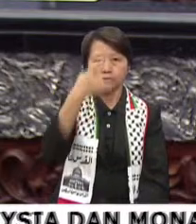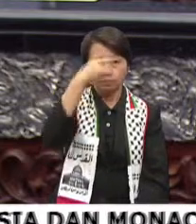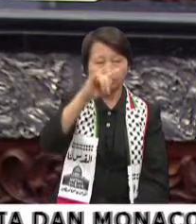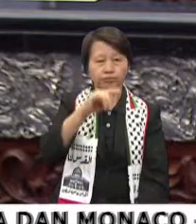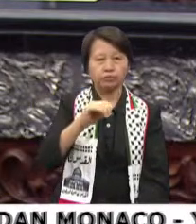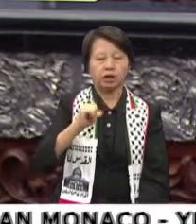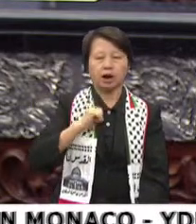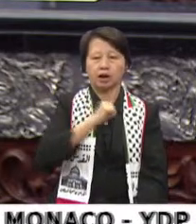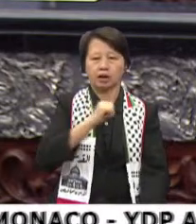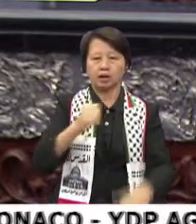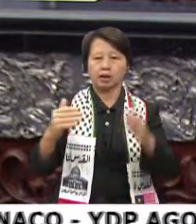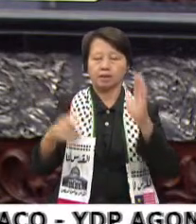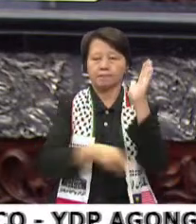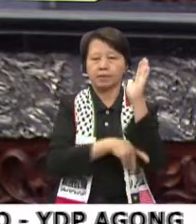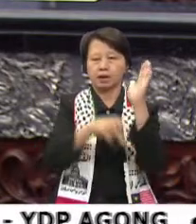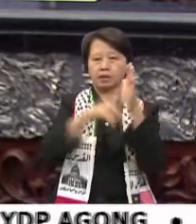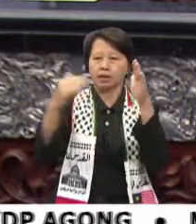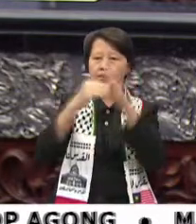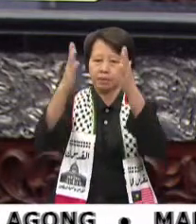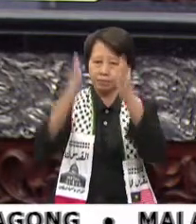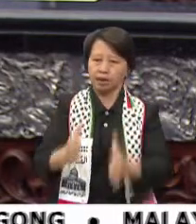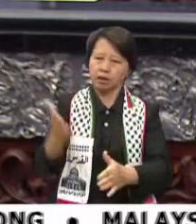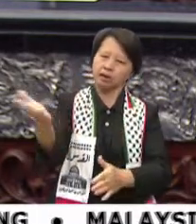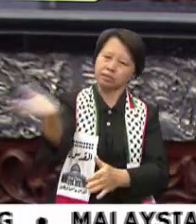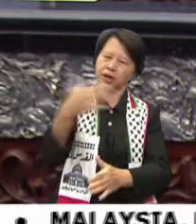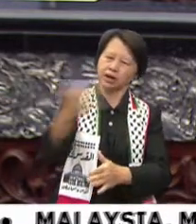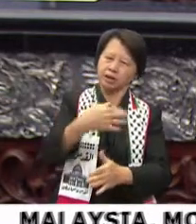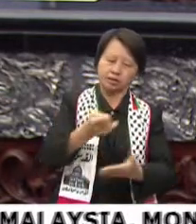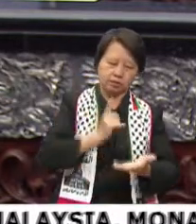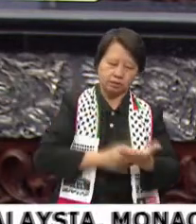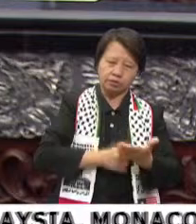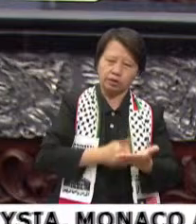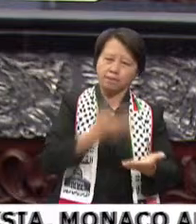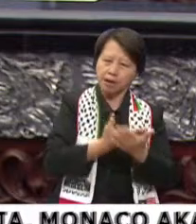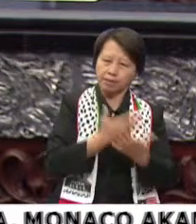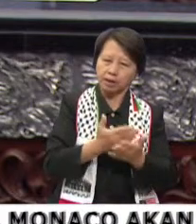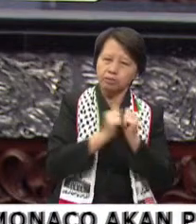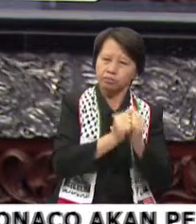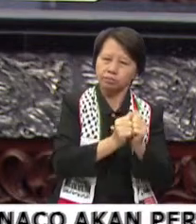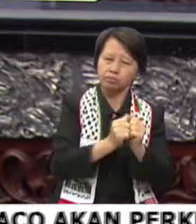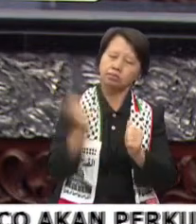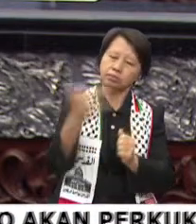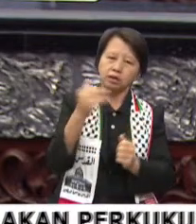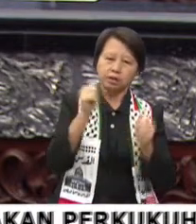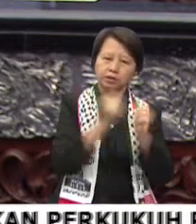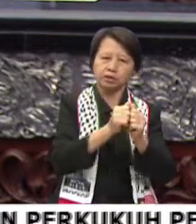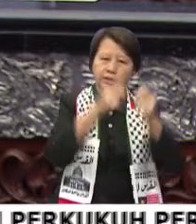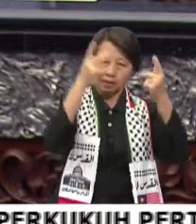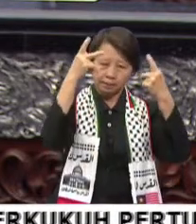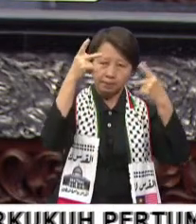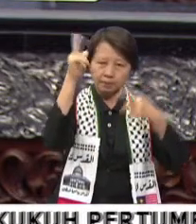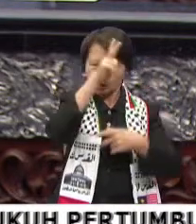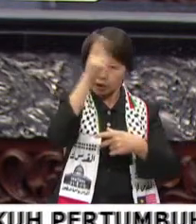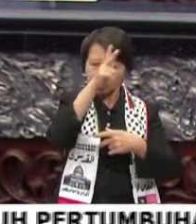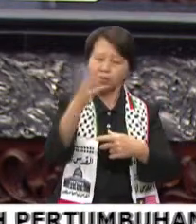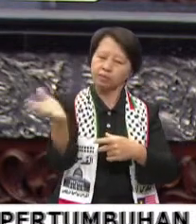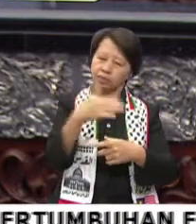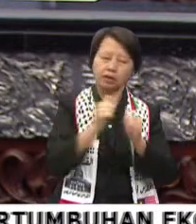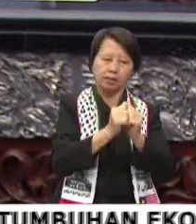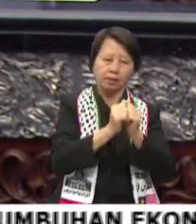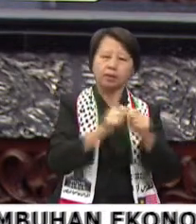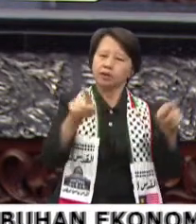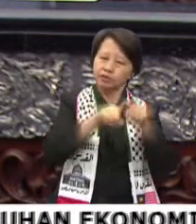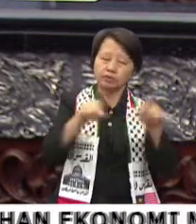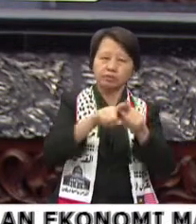pembangkang pula marilah kita berunding sebaik-baiknya dengan pihak kerajaan sebagaimana